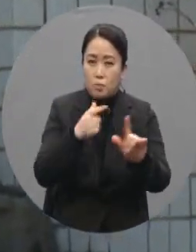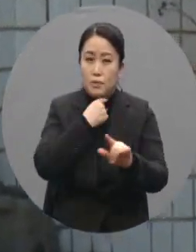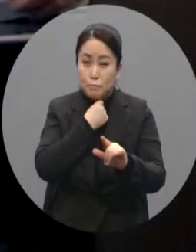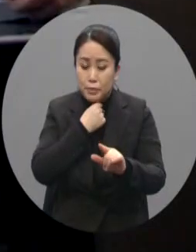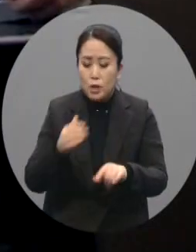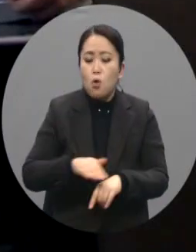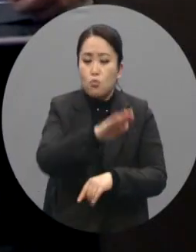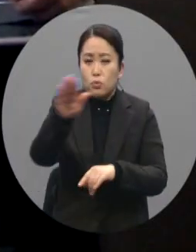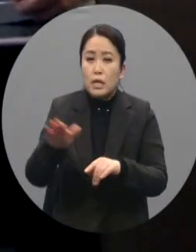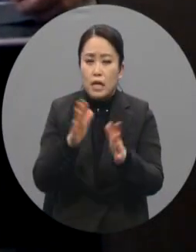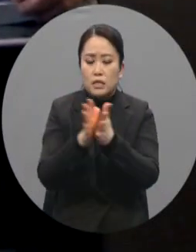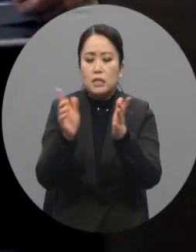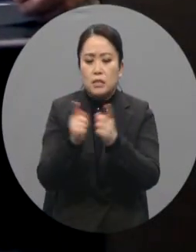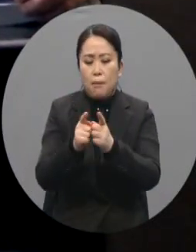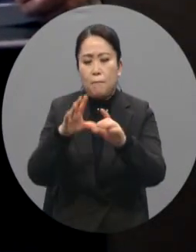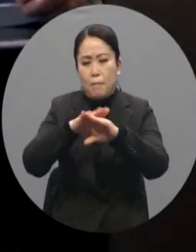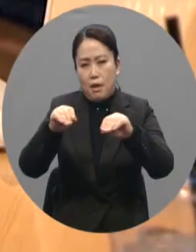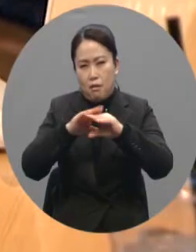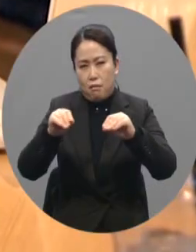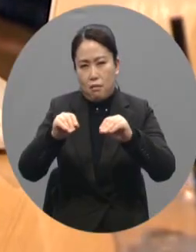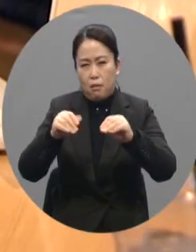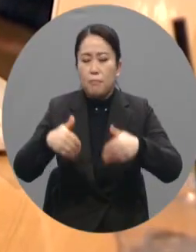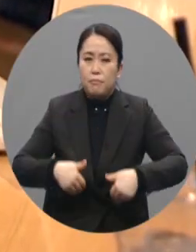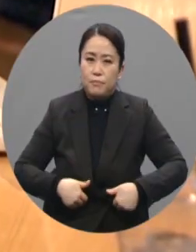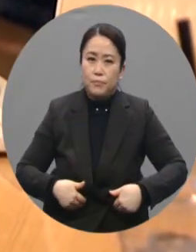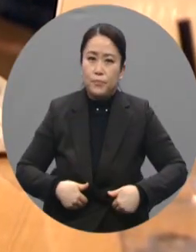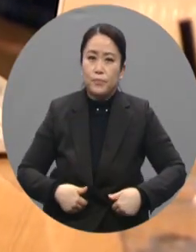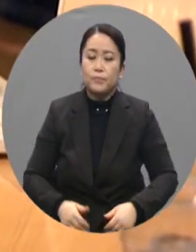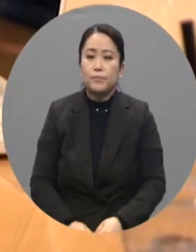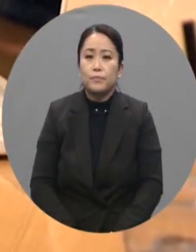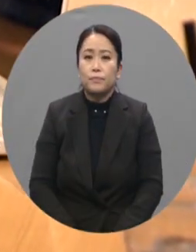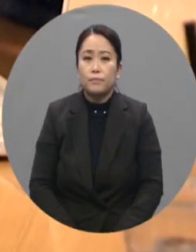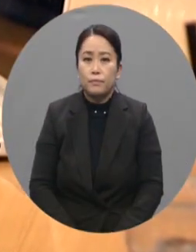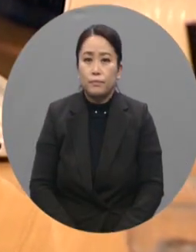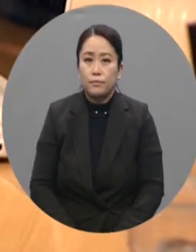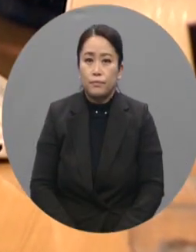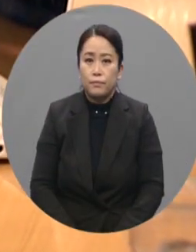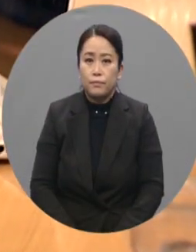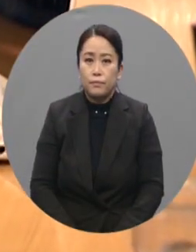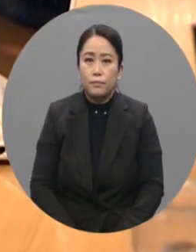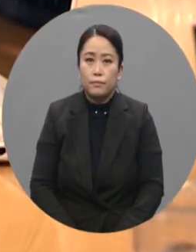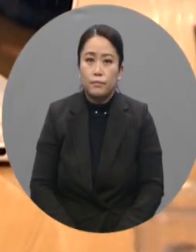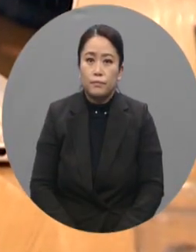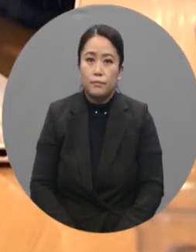조금씩 함께 풀어나가야 할 현실입니다. MBC 뉴스 현지호입니다.